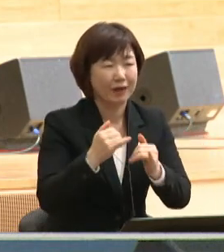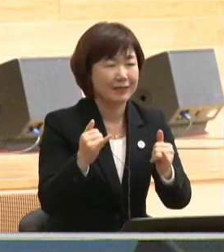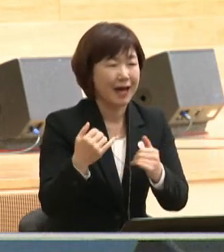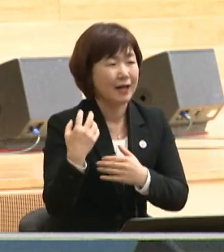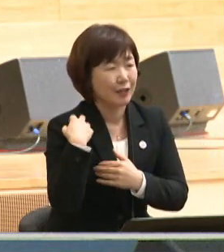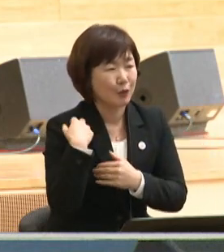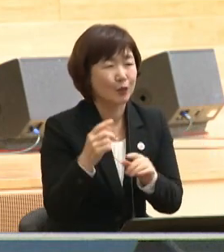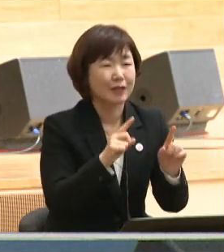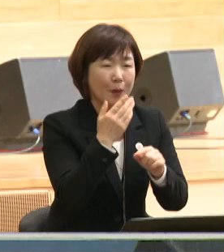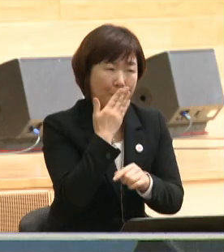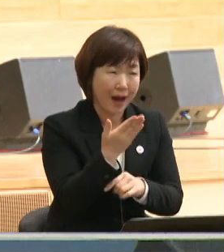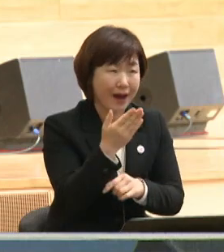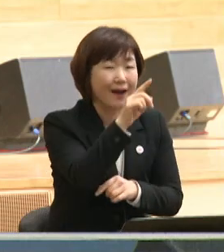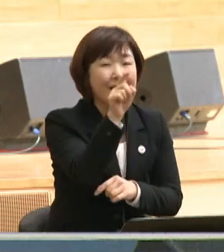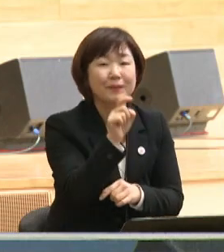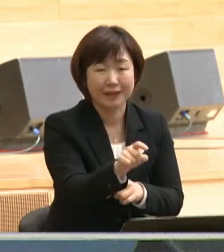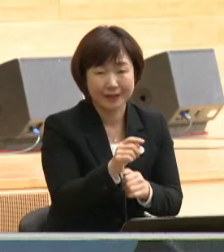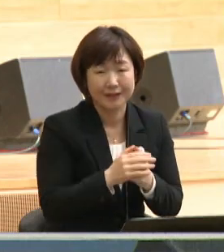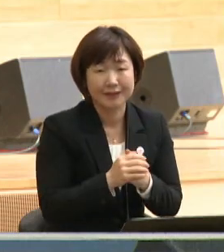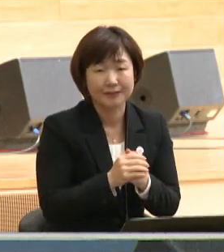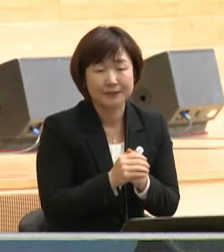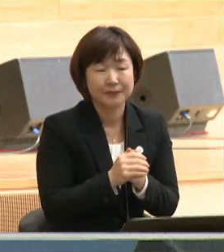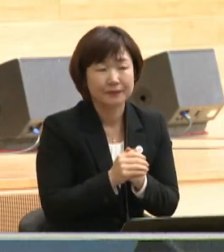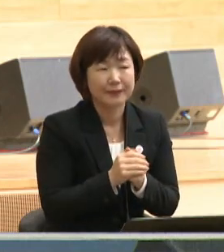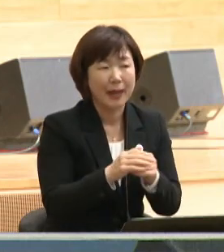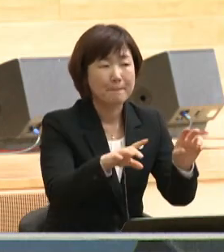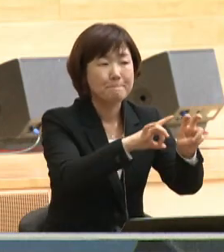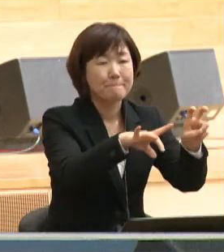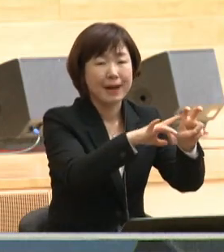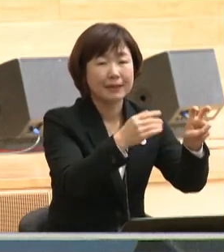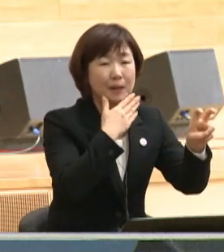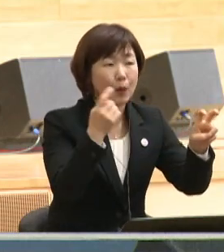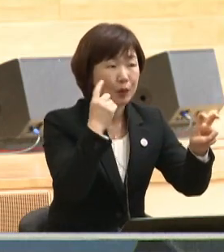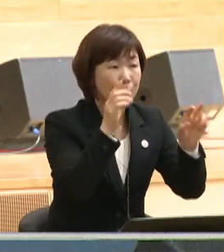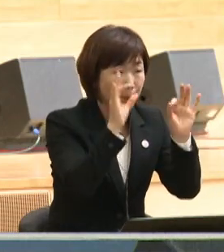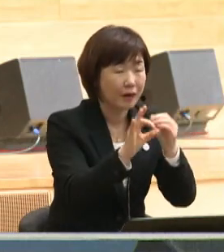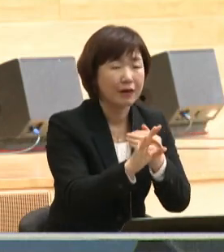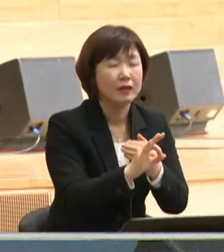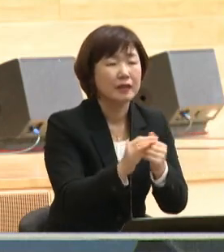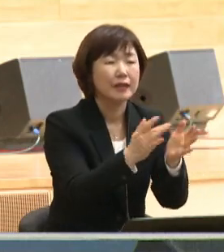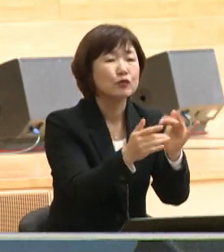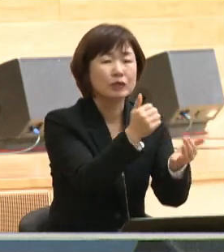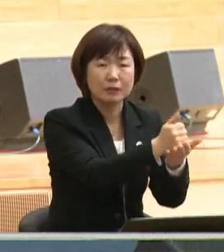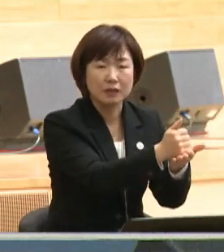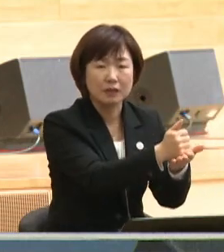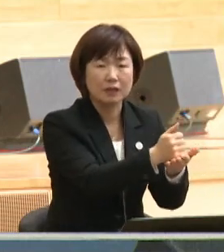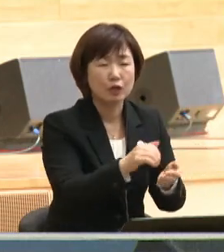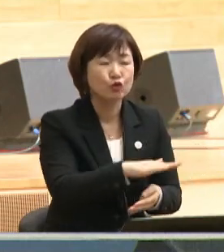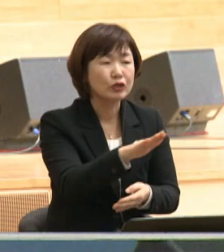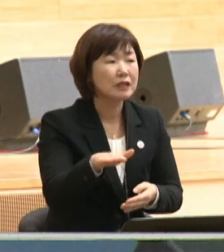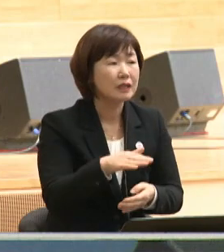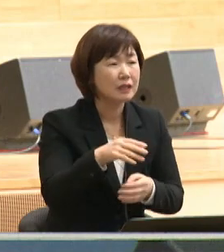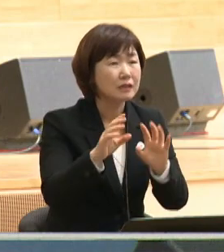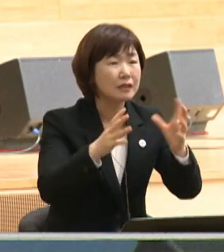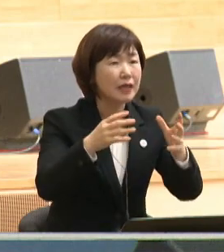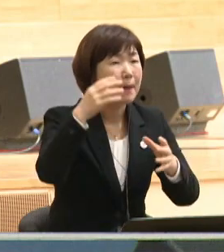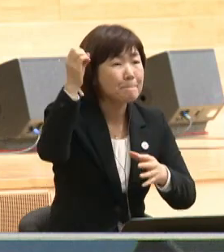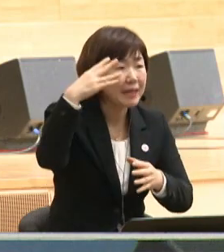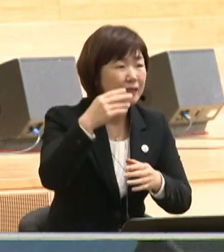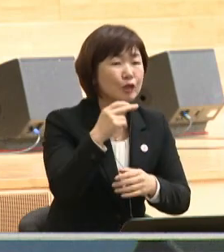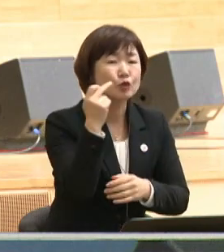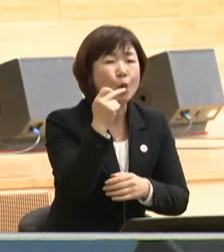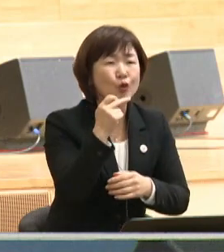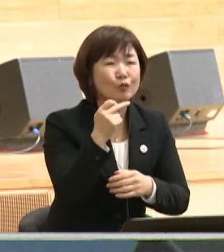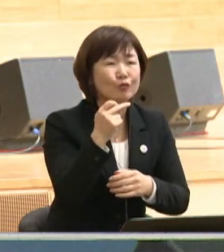수 있을까요 마태복음에서 예수님은 우리를 세상의 빛과 소금으로 부르셨다고